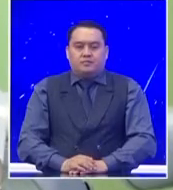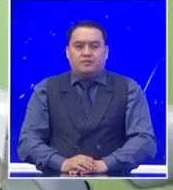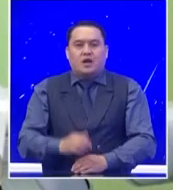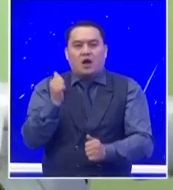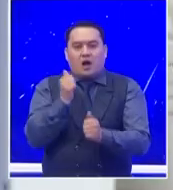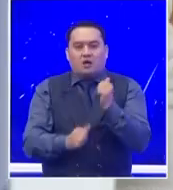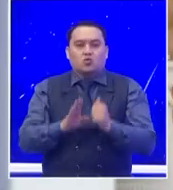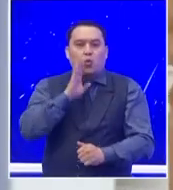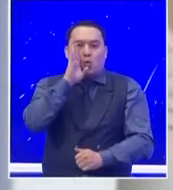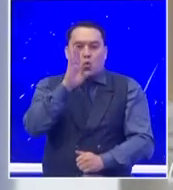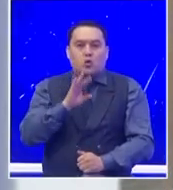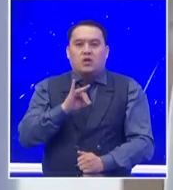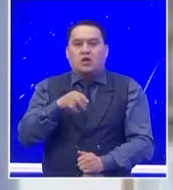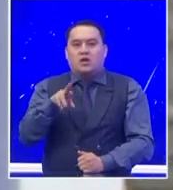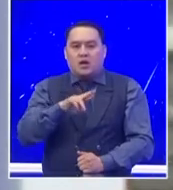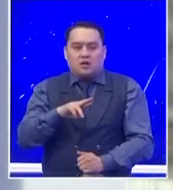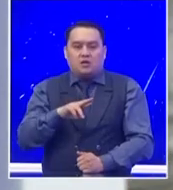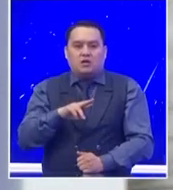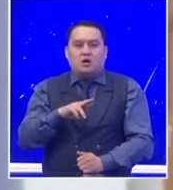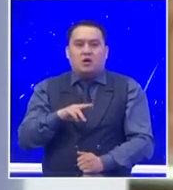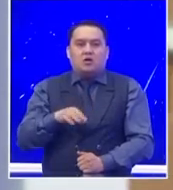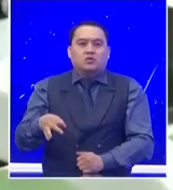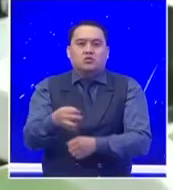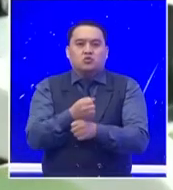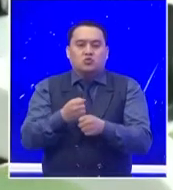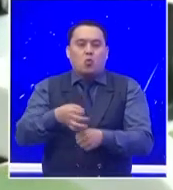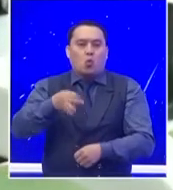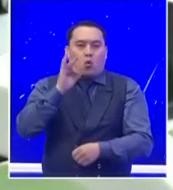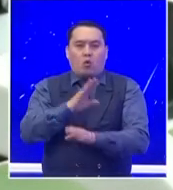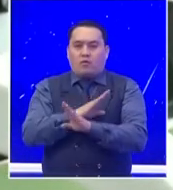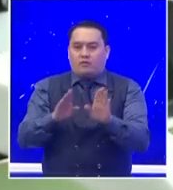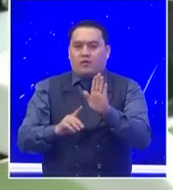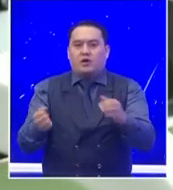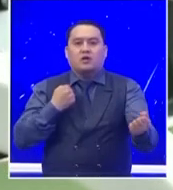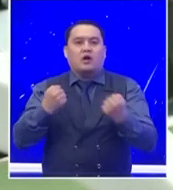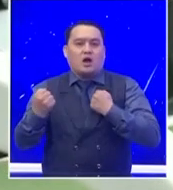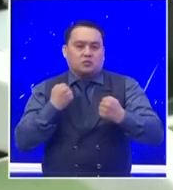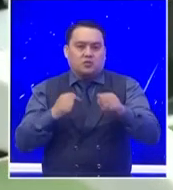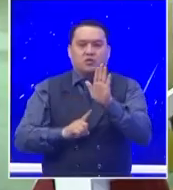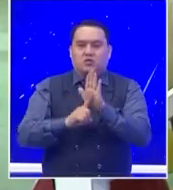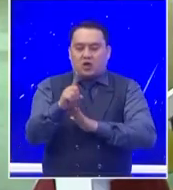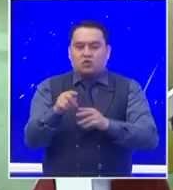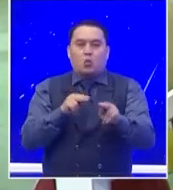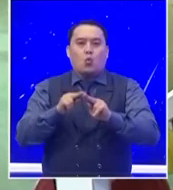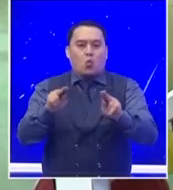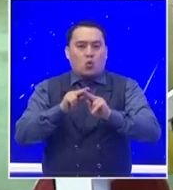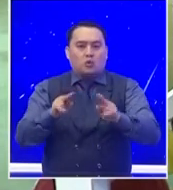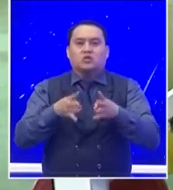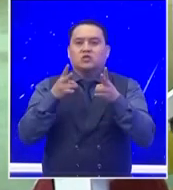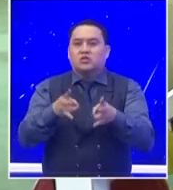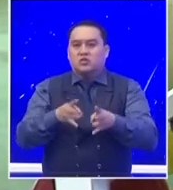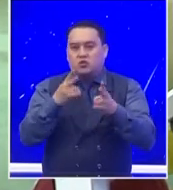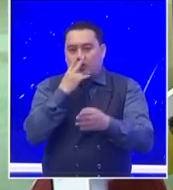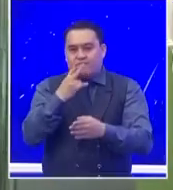Каждое утро у Юлии Кречетовой начинается не с кофе, а с разминки в спортзале. Девушка работает фитнес-инструктором. Нежная снаружи,